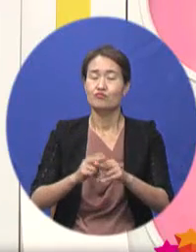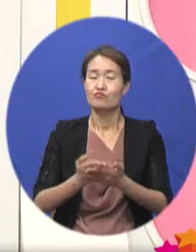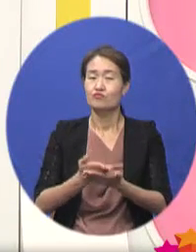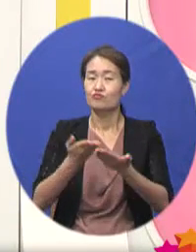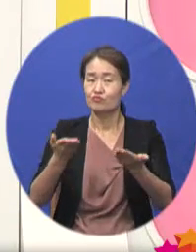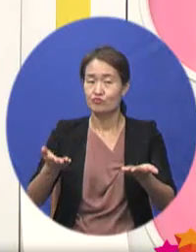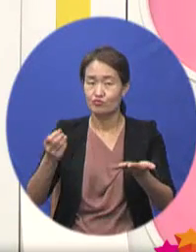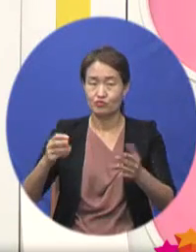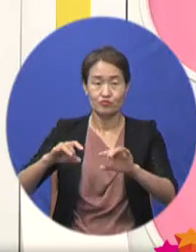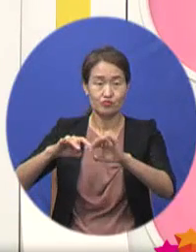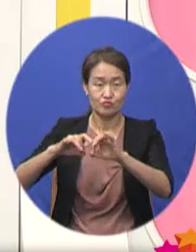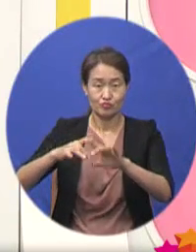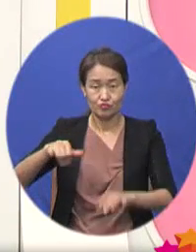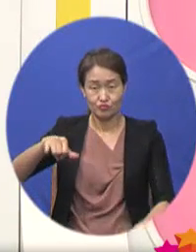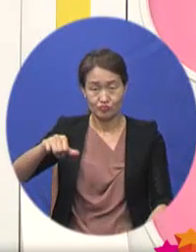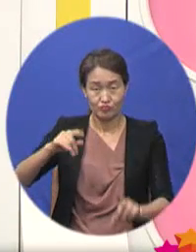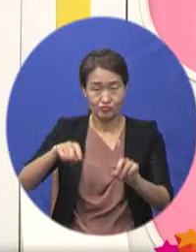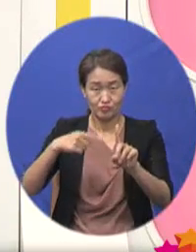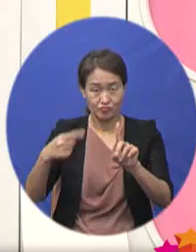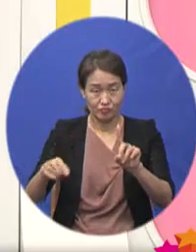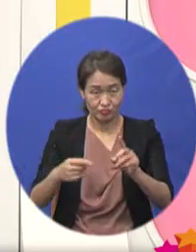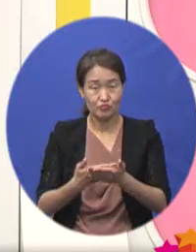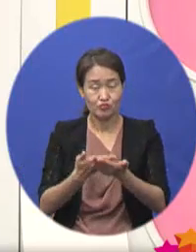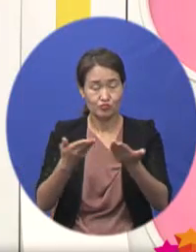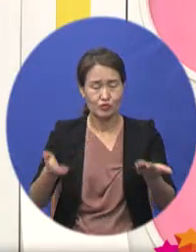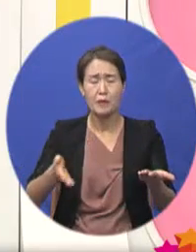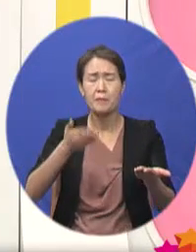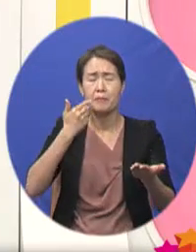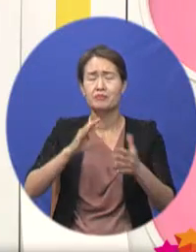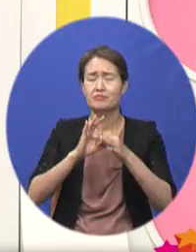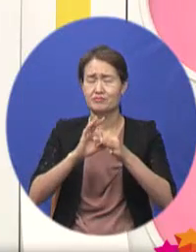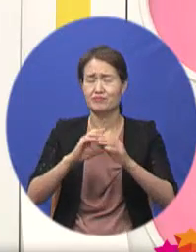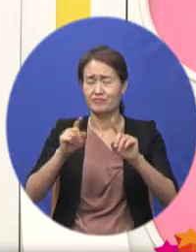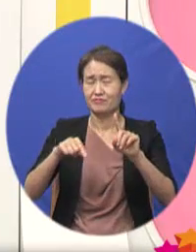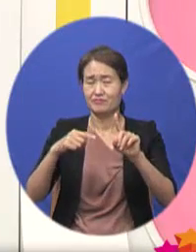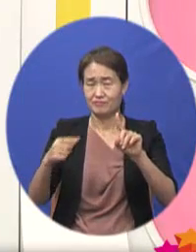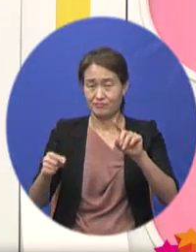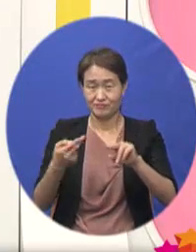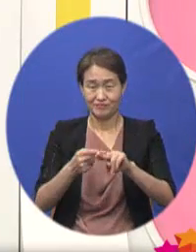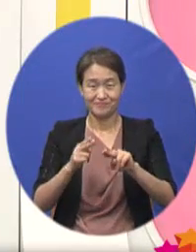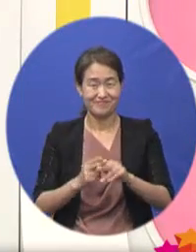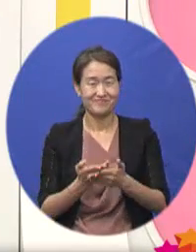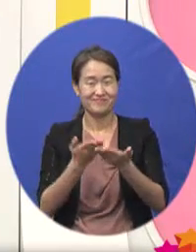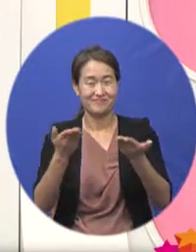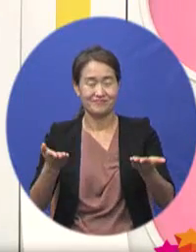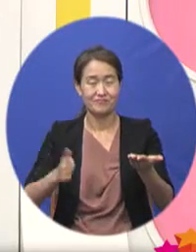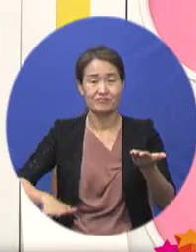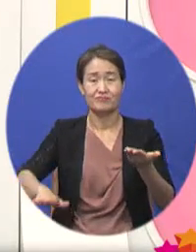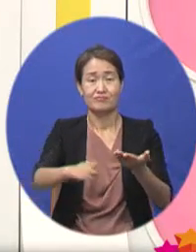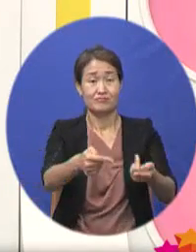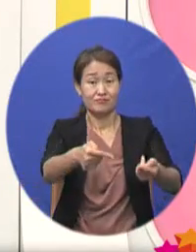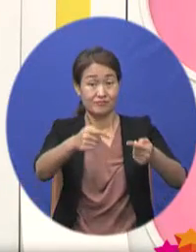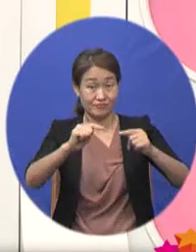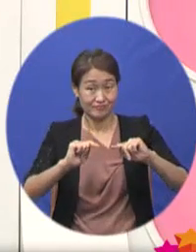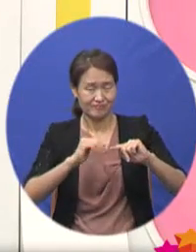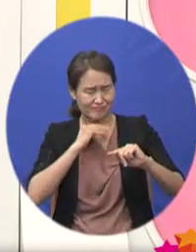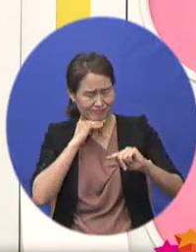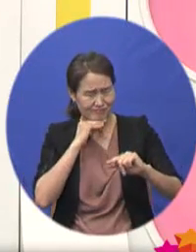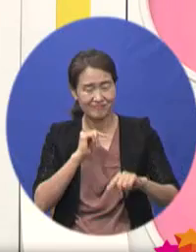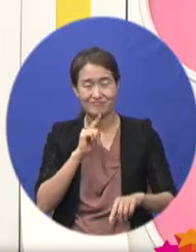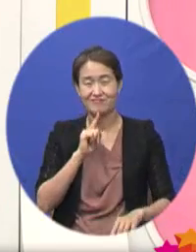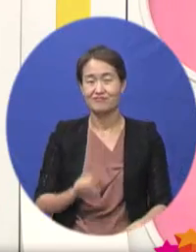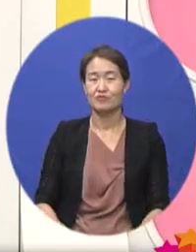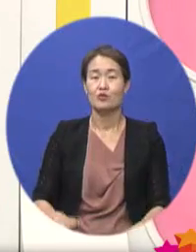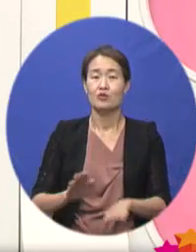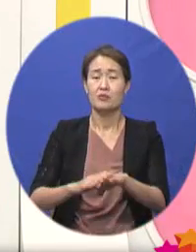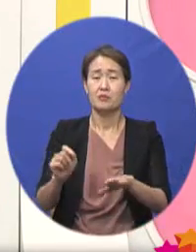전기 주전자는 한 분, 예. 즉석식품 한 박스로 돼 있죠. 역시 한 예. 분께 보내드리도록 하겠습니다. 많은 참여 기다리겠습니다. 기다릴게요. 네. 자,